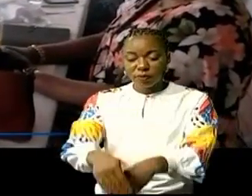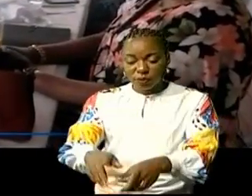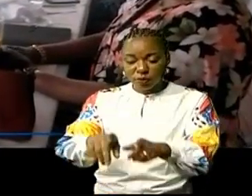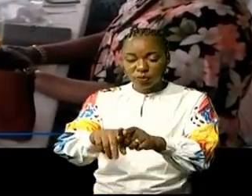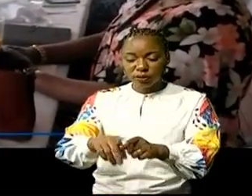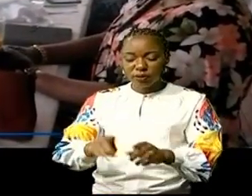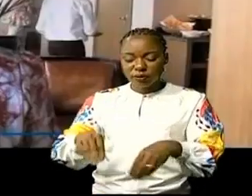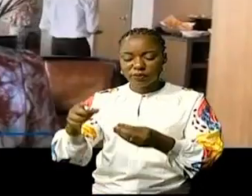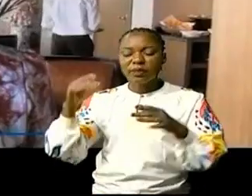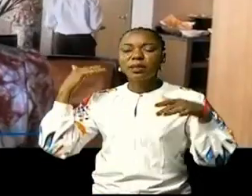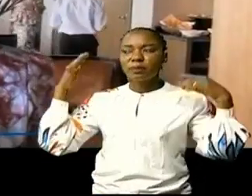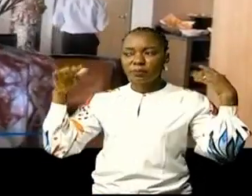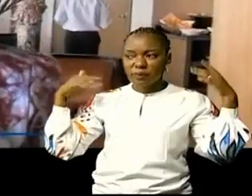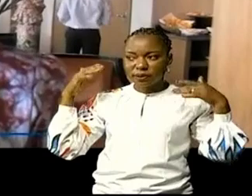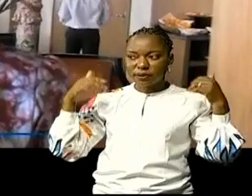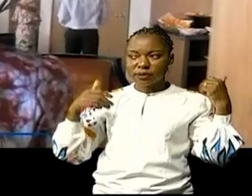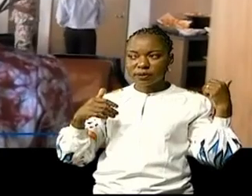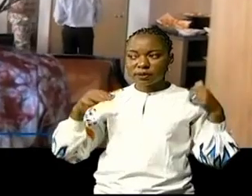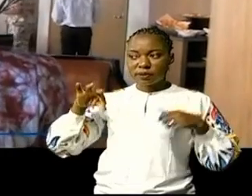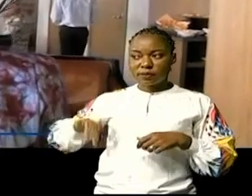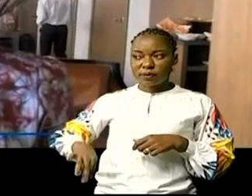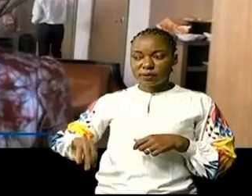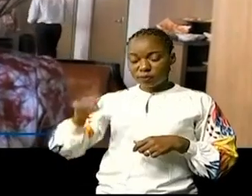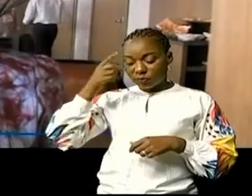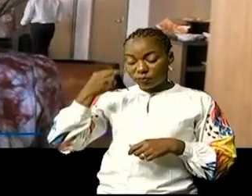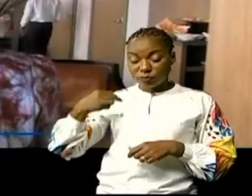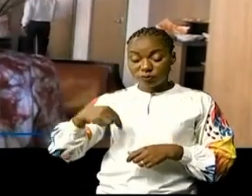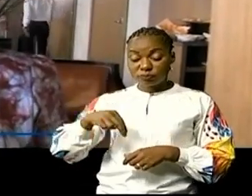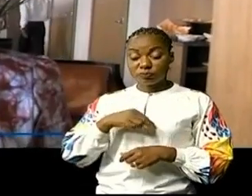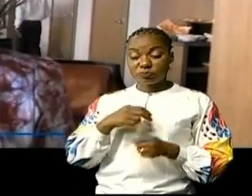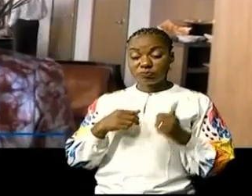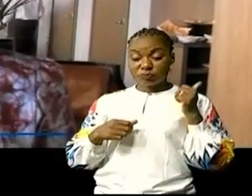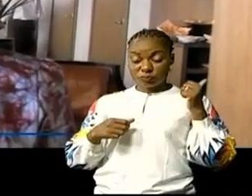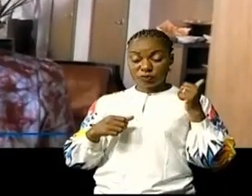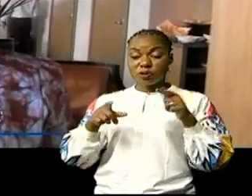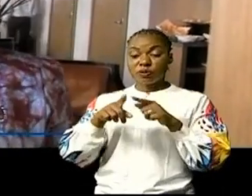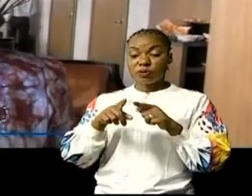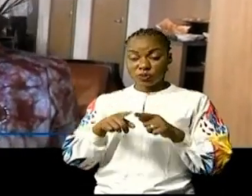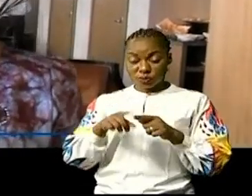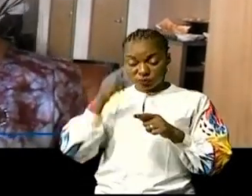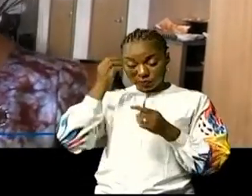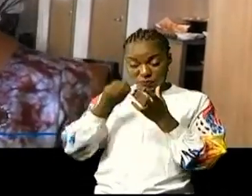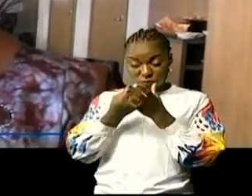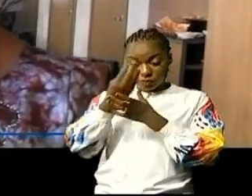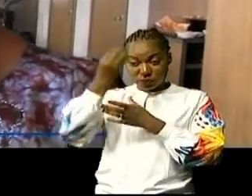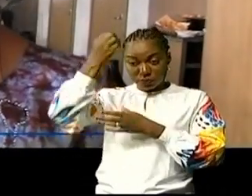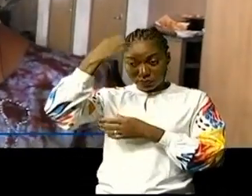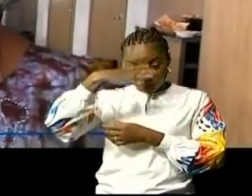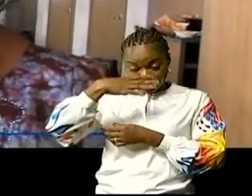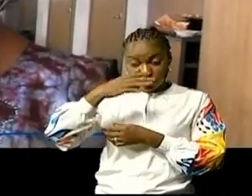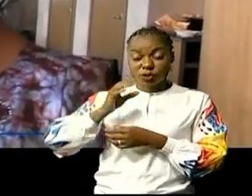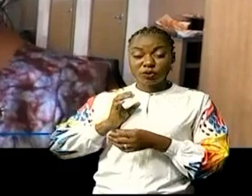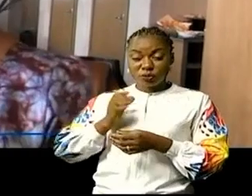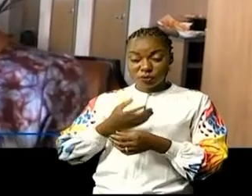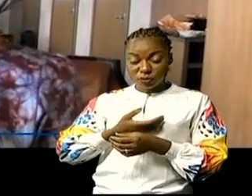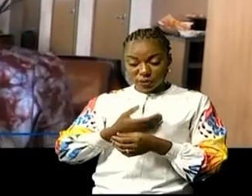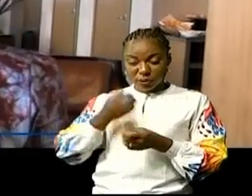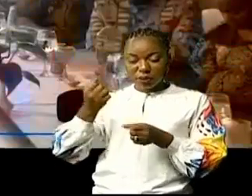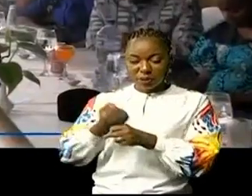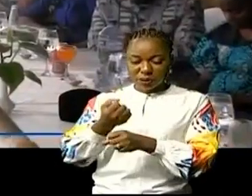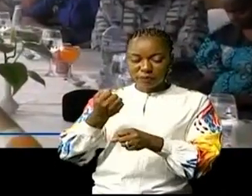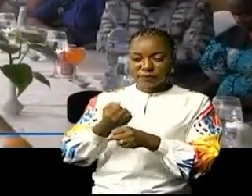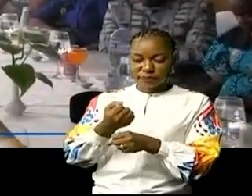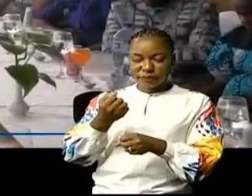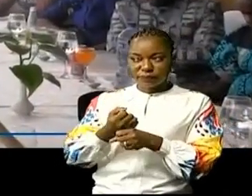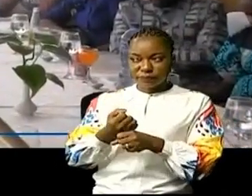le mettre en pratique. C'était bénéfique pour nous et je pense que ça va enrichir notre méthode de travail.